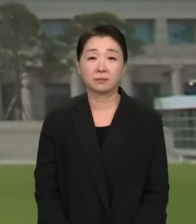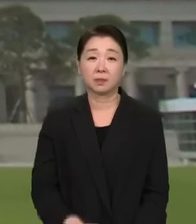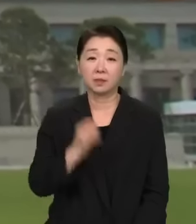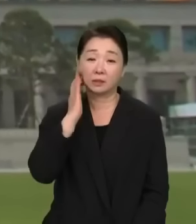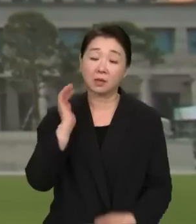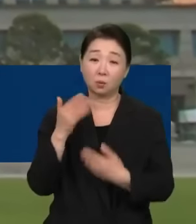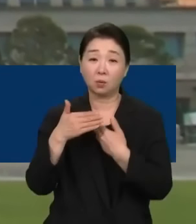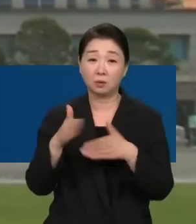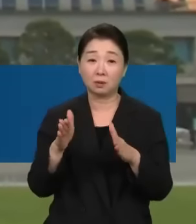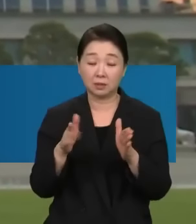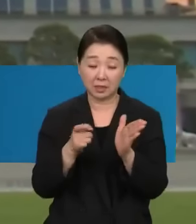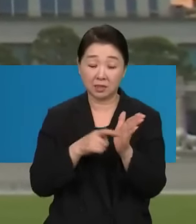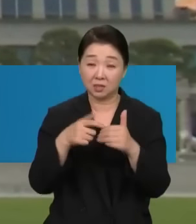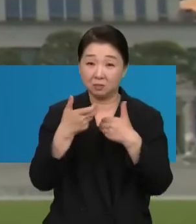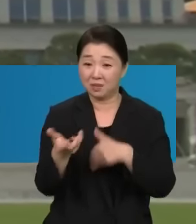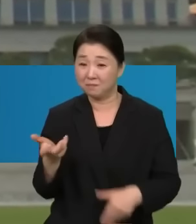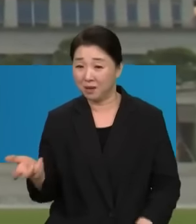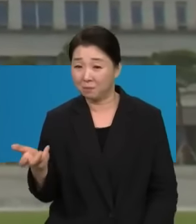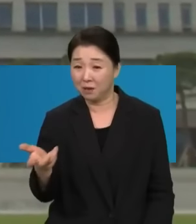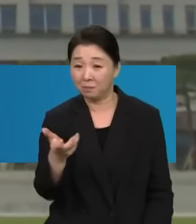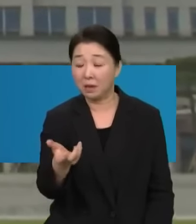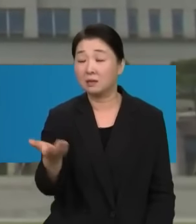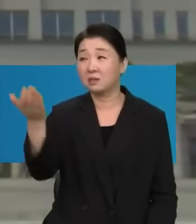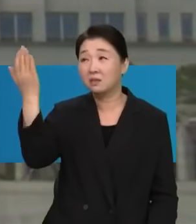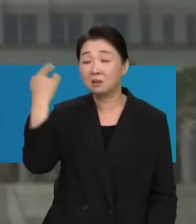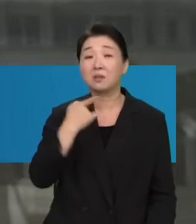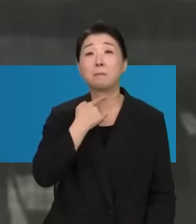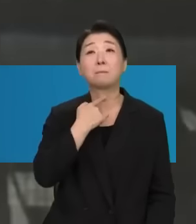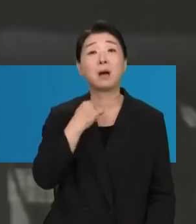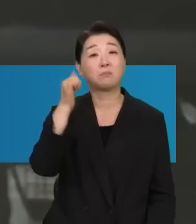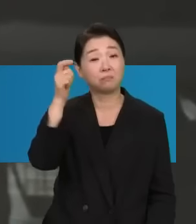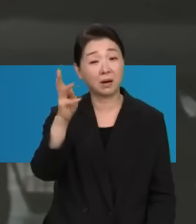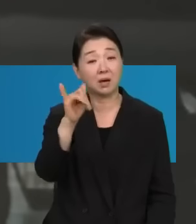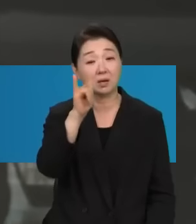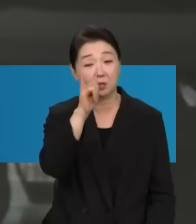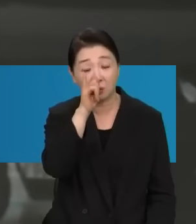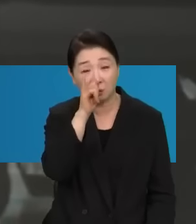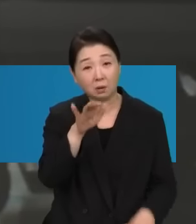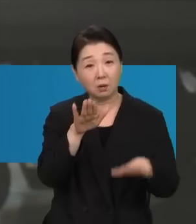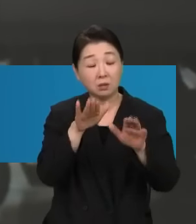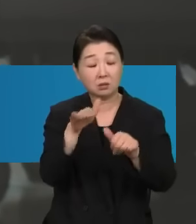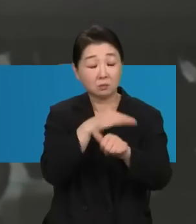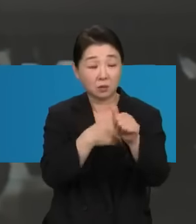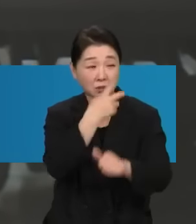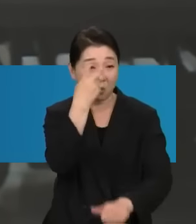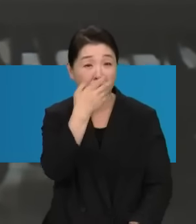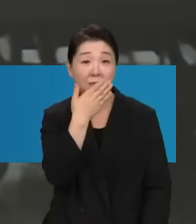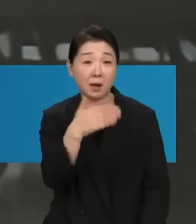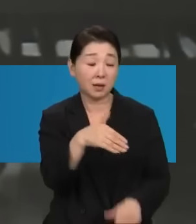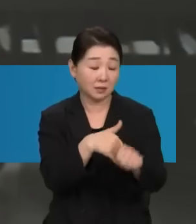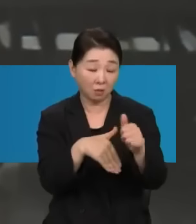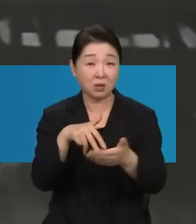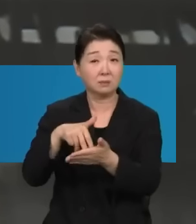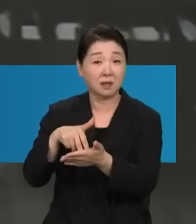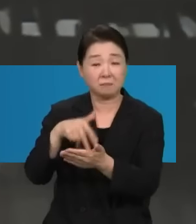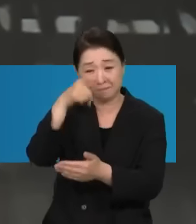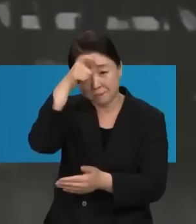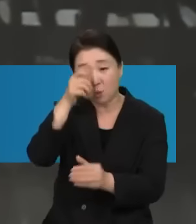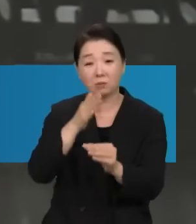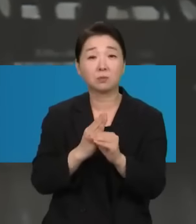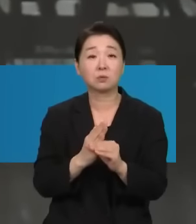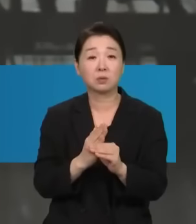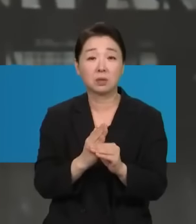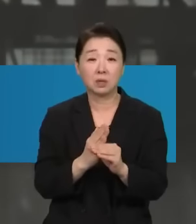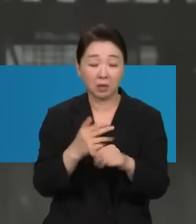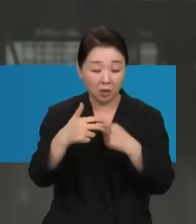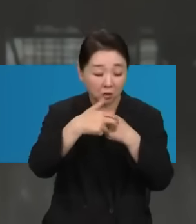대통령실은 응급실 뺑뺑이는 이전부터 있어왔던 문제라며 지금에 대해 관리 가능한 상황이란 입장입니다 하지만